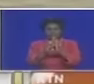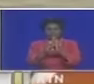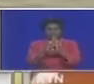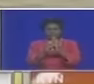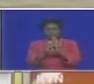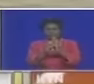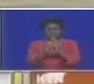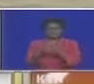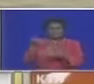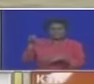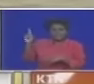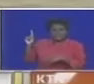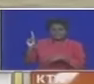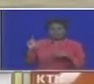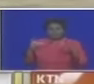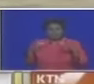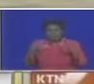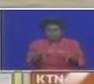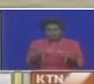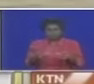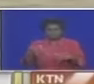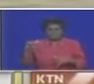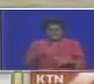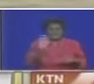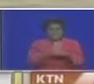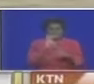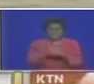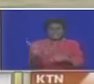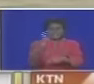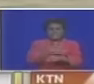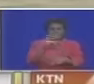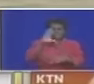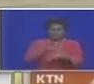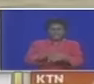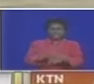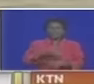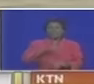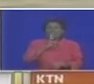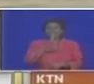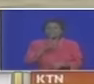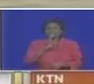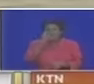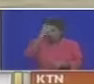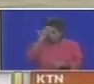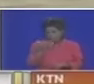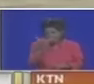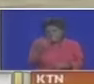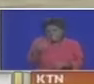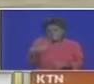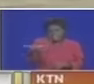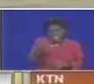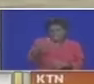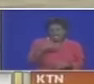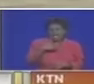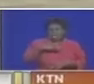Madhobei amelazimika kukaa takriban siku kadhaa ili kuweza kupata maji, kwani katika eneo hili kuna tatizo la